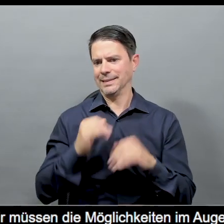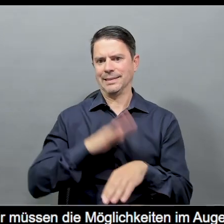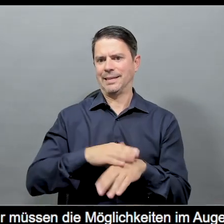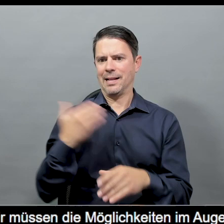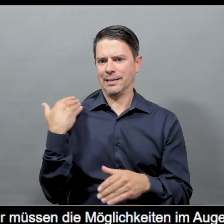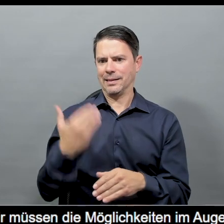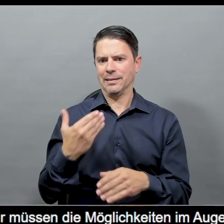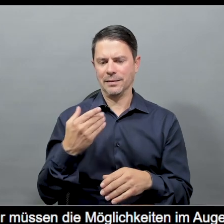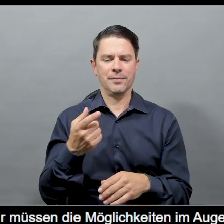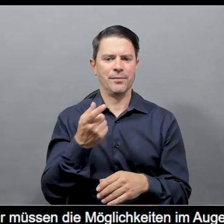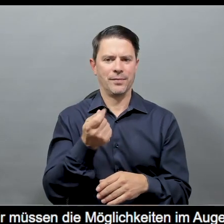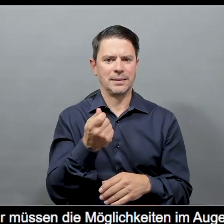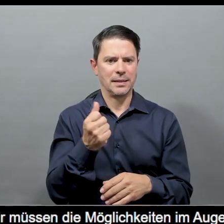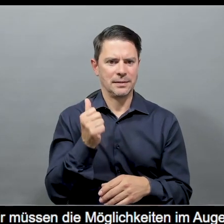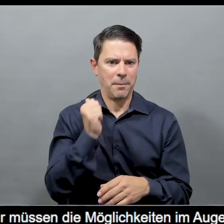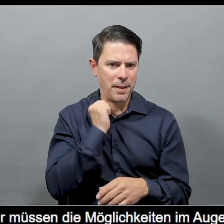selbst zu machen.